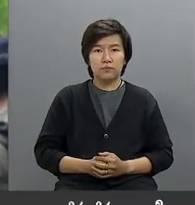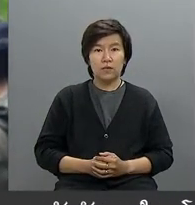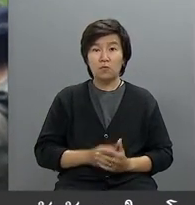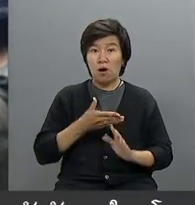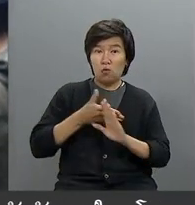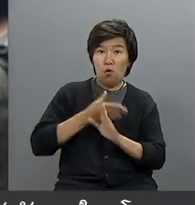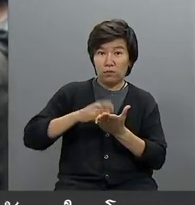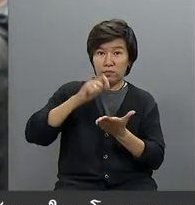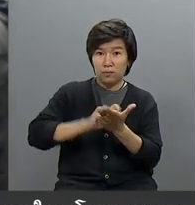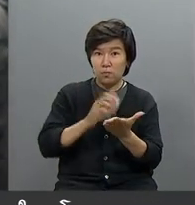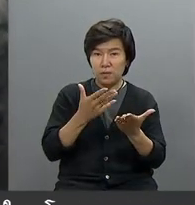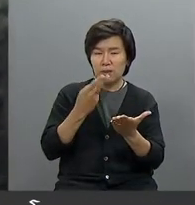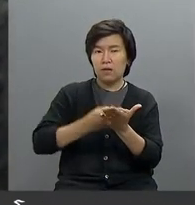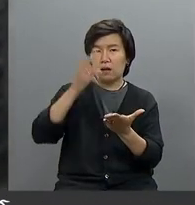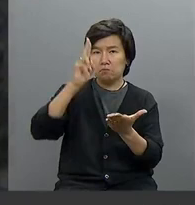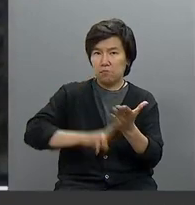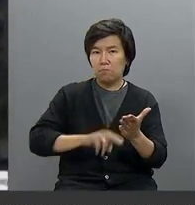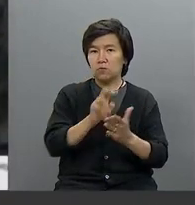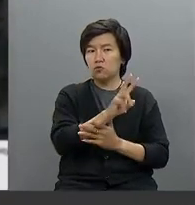กล่าวคือจะทำได้ก็ต่อเมื่อได้รับอนุญาตจากคณะกรรมการควบคุมการเรี่ยไรหากไม่ขออนุญาตมีโทษปรับไม่เกิน200